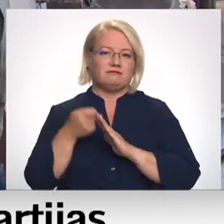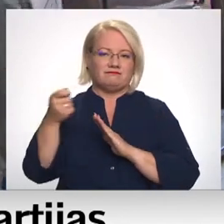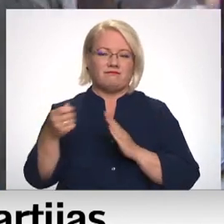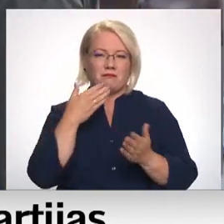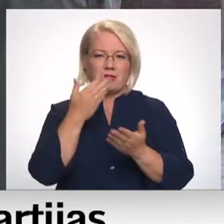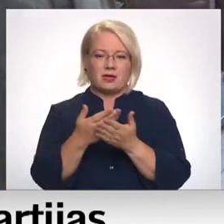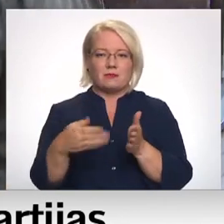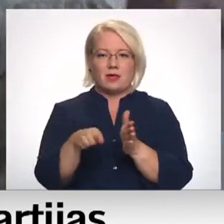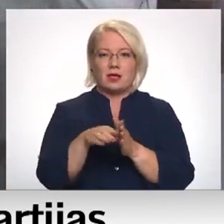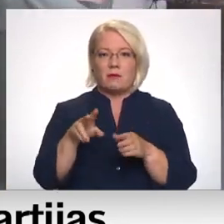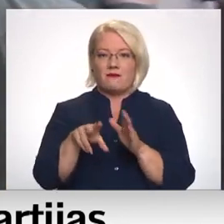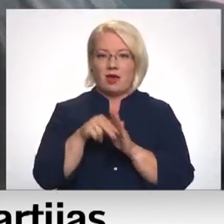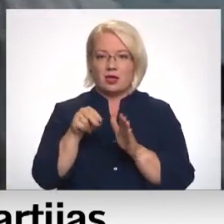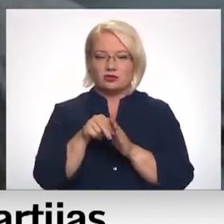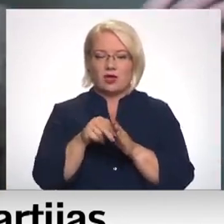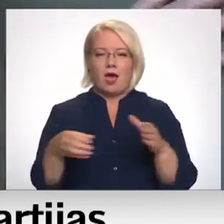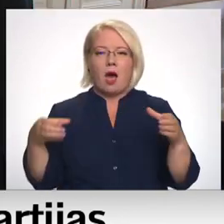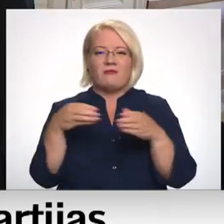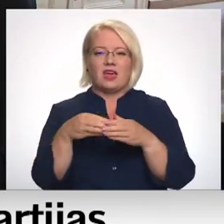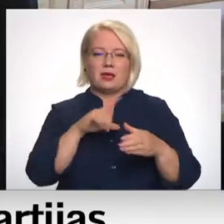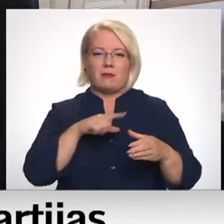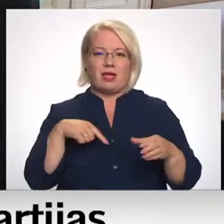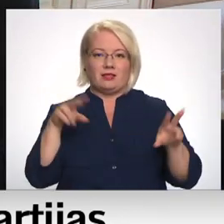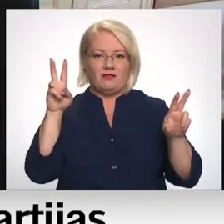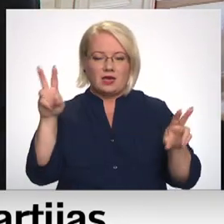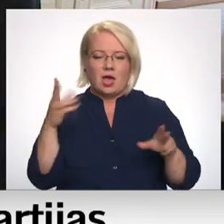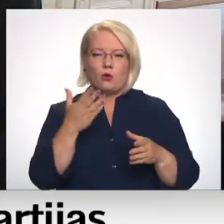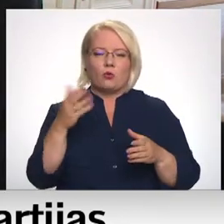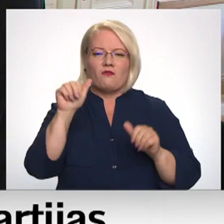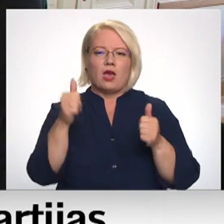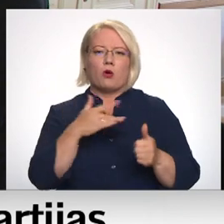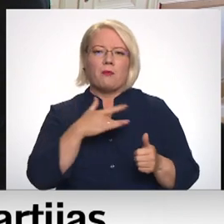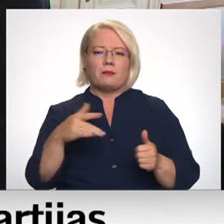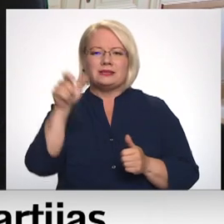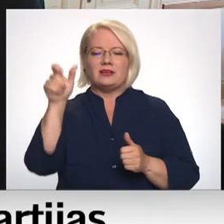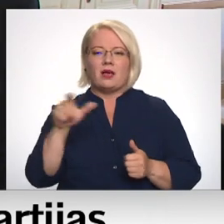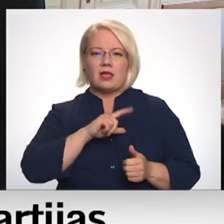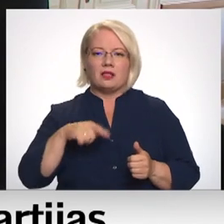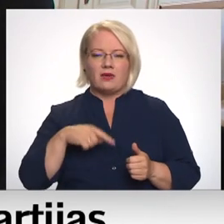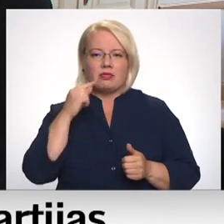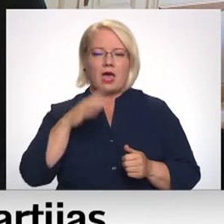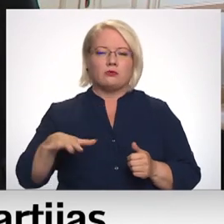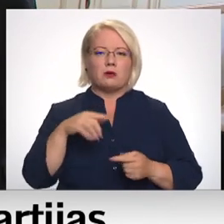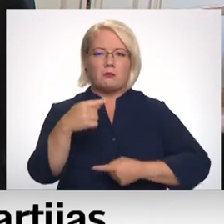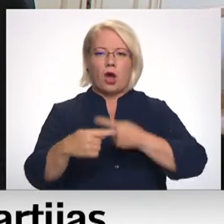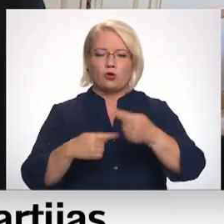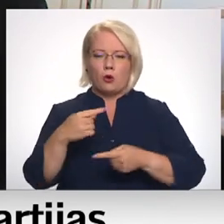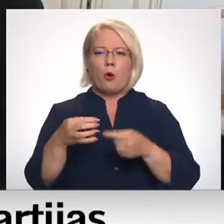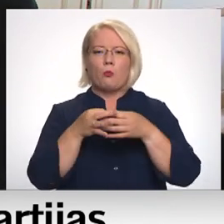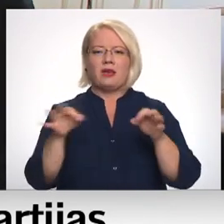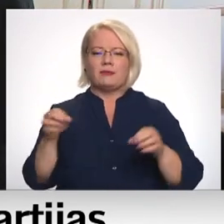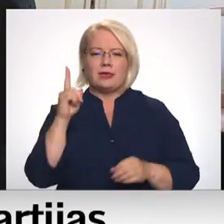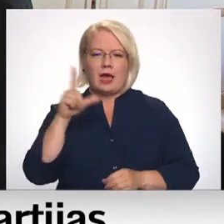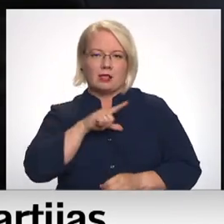dalībai vēlēšanās. Apvienība Latvijai, kuru veido partijas par cilvēcīgu Latviju, Tēvzevs mantojums un brīvai stiprai Latvijai, par